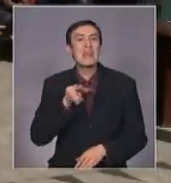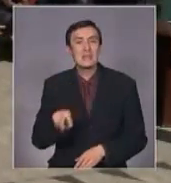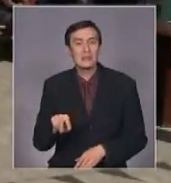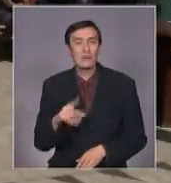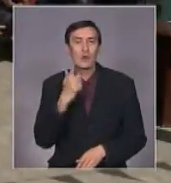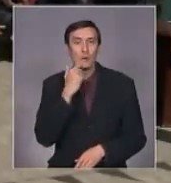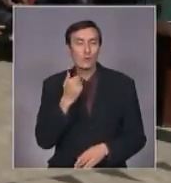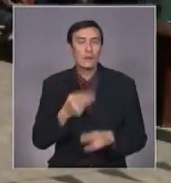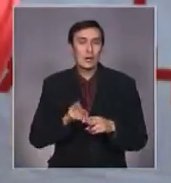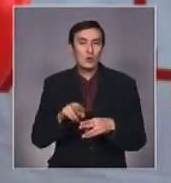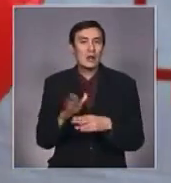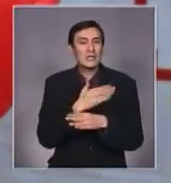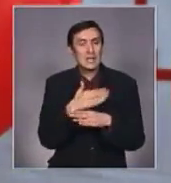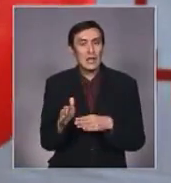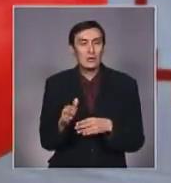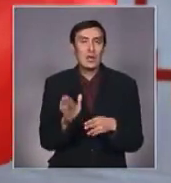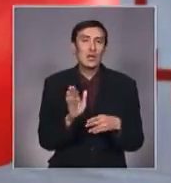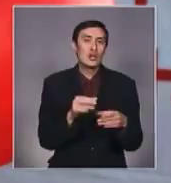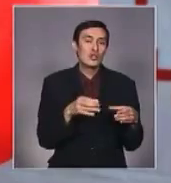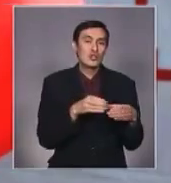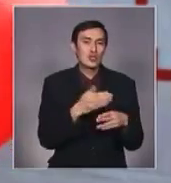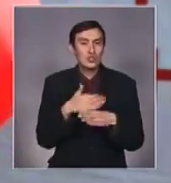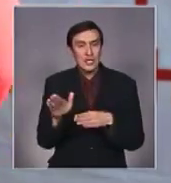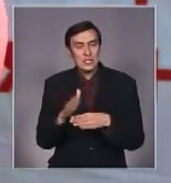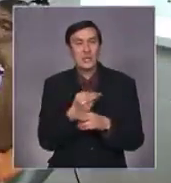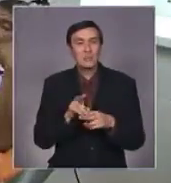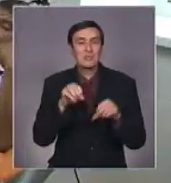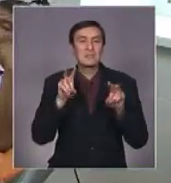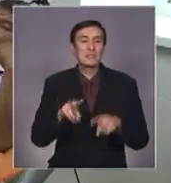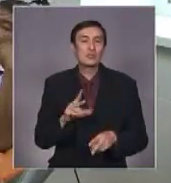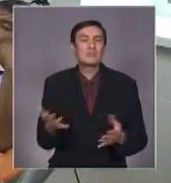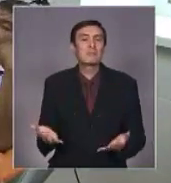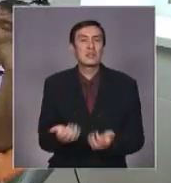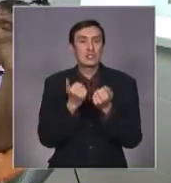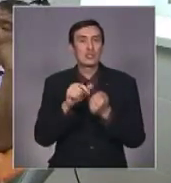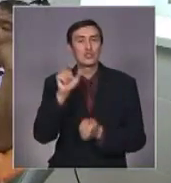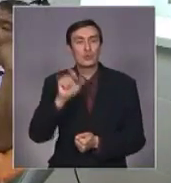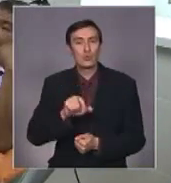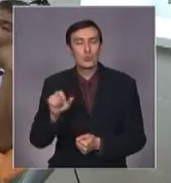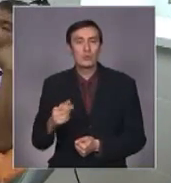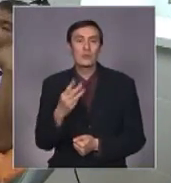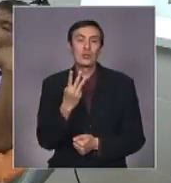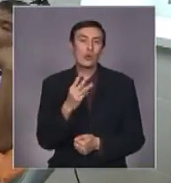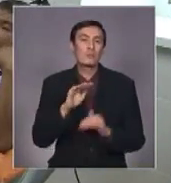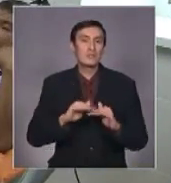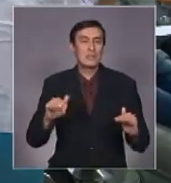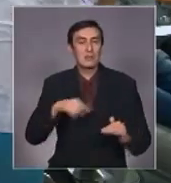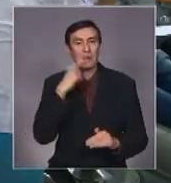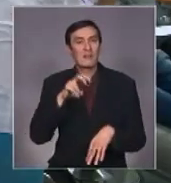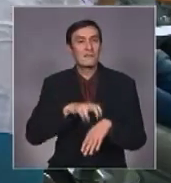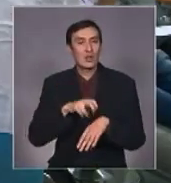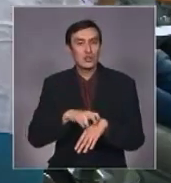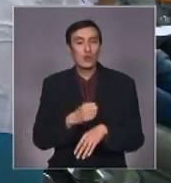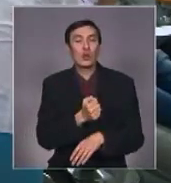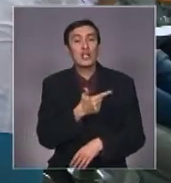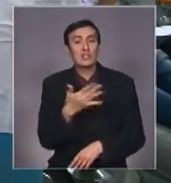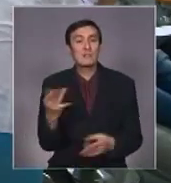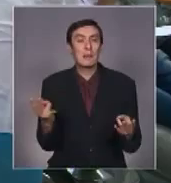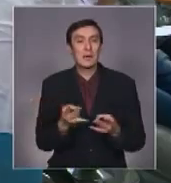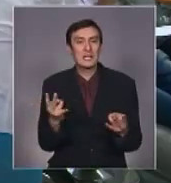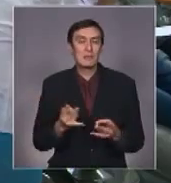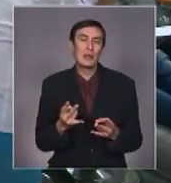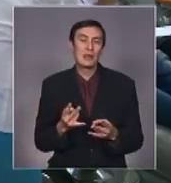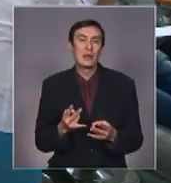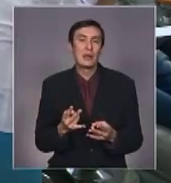крови, которую разделяют на компоненты. Этого достаточно, чтобы спасти жизнь 3 детям, посчитали врачи. Но количество